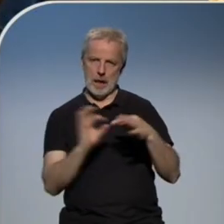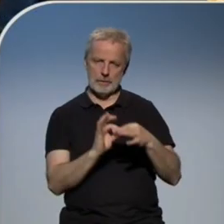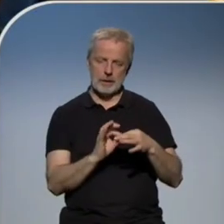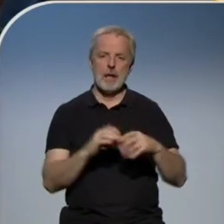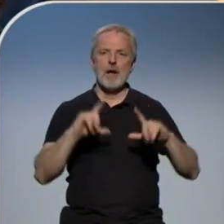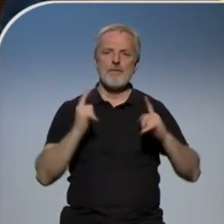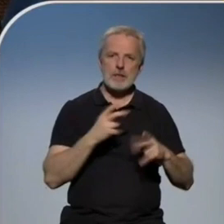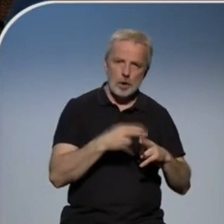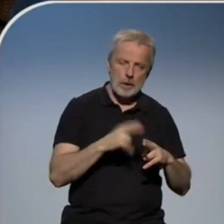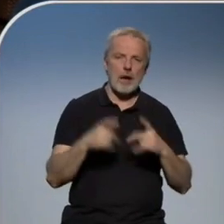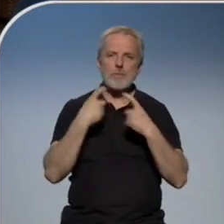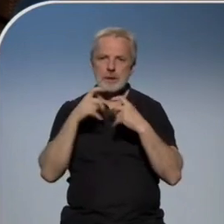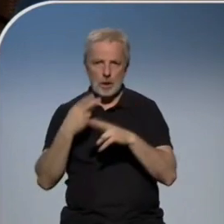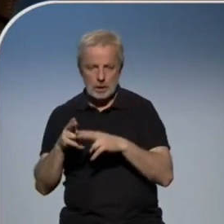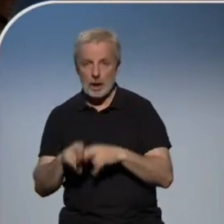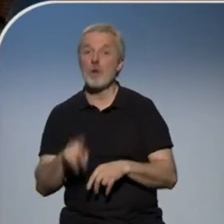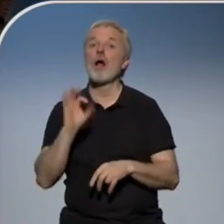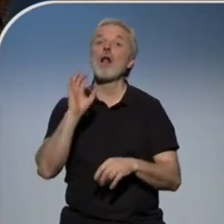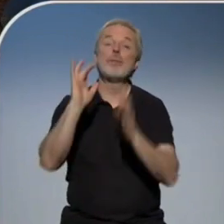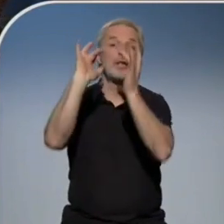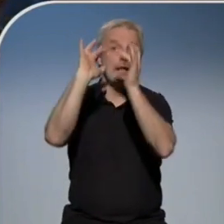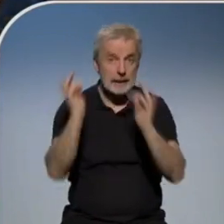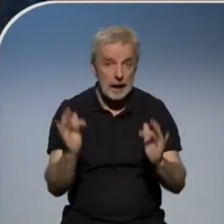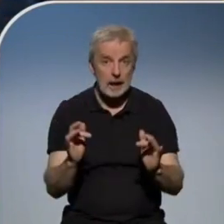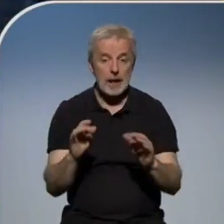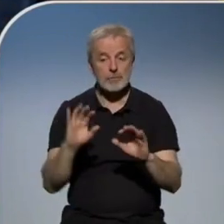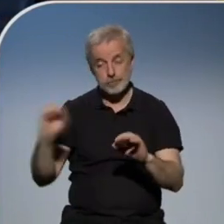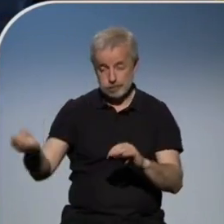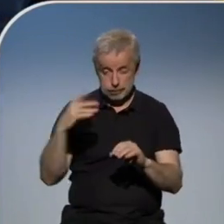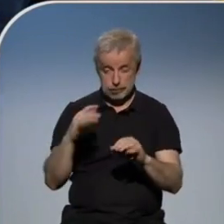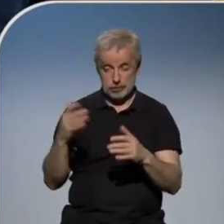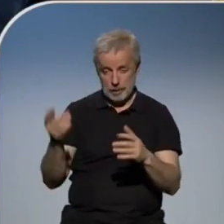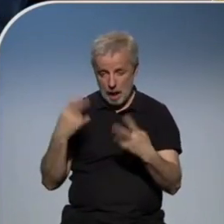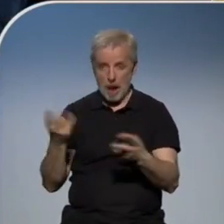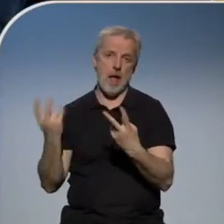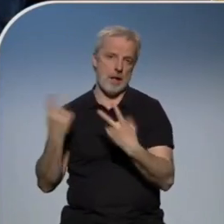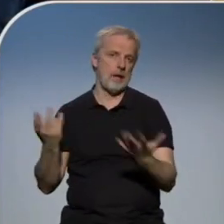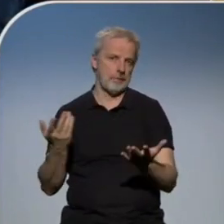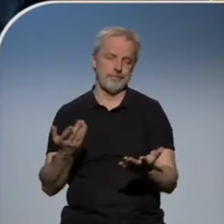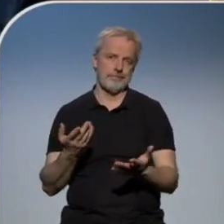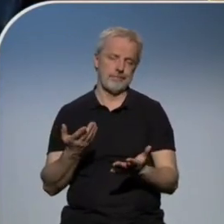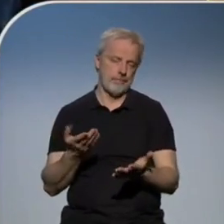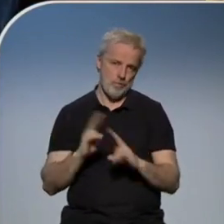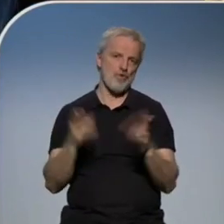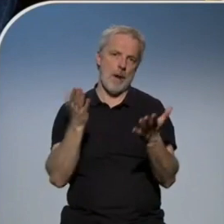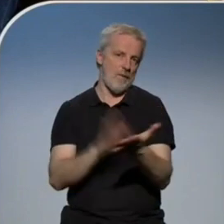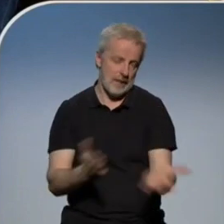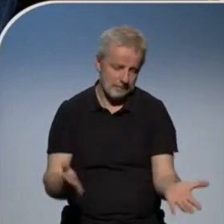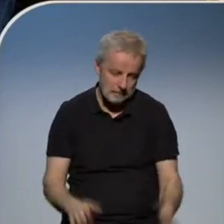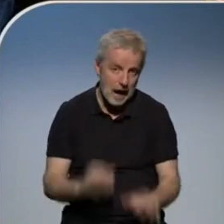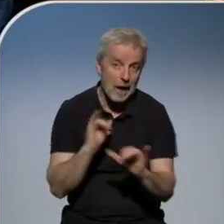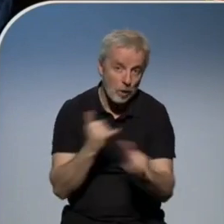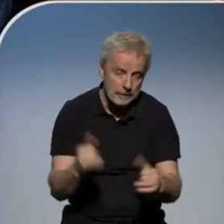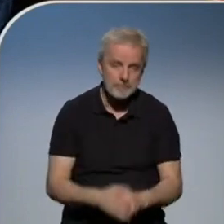Naštěstí dneska už ty recenze na internetu jsou a už se dá dohledat člověk, který se těm věcem zabývá. Tady je zrovna jeden konkrétní dotaz, jestli mohou mít